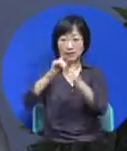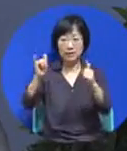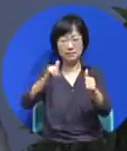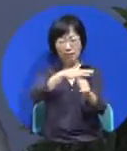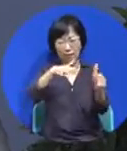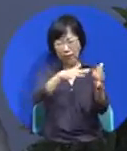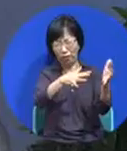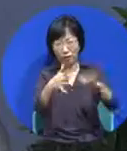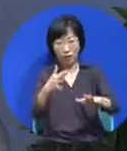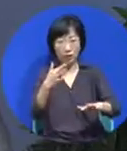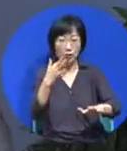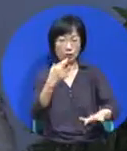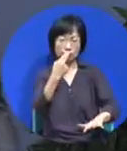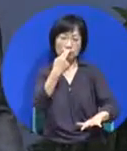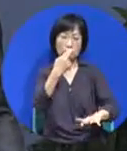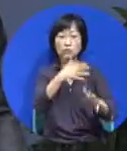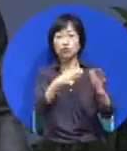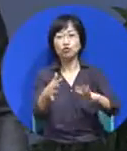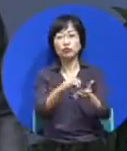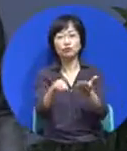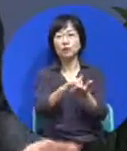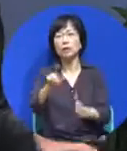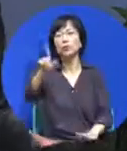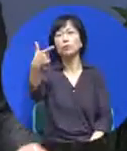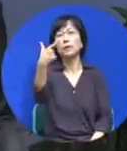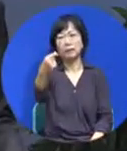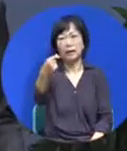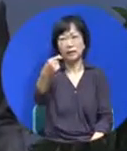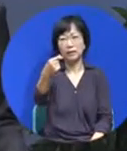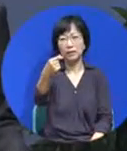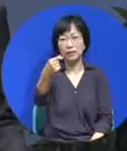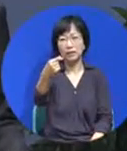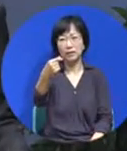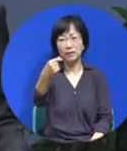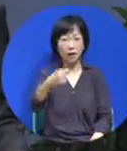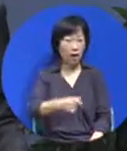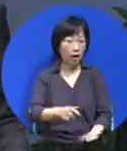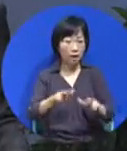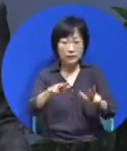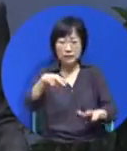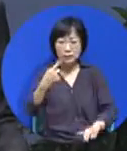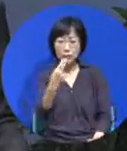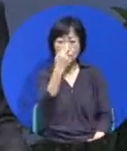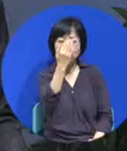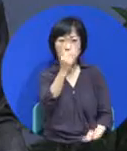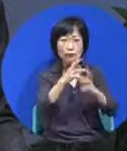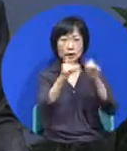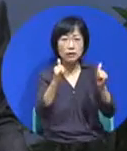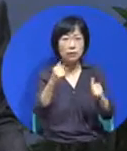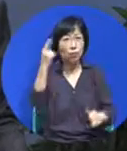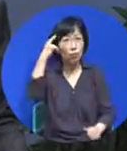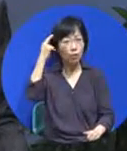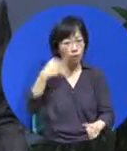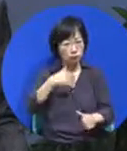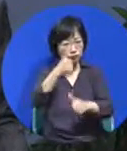by Hitler. 그 유대인들 아직도 모르고 있어요 왜 그런지. But the Jews still don't understand why.